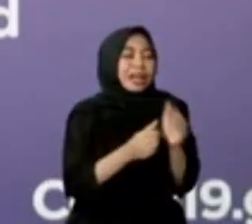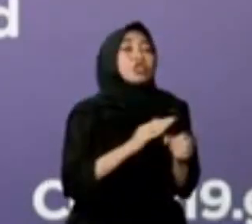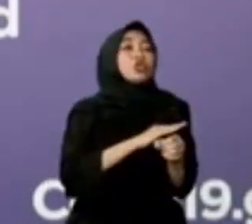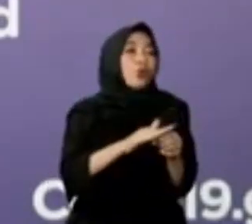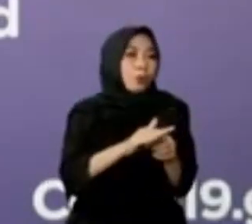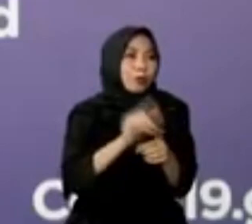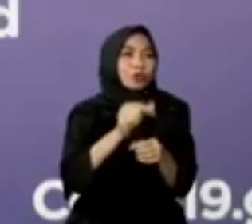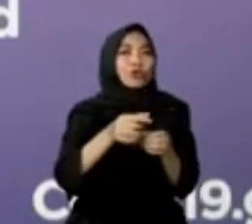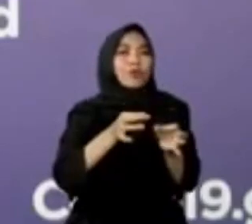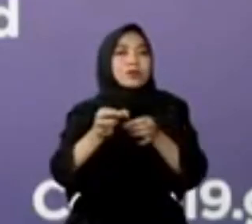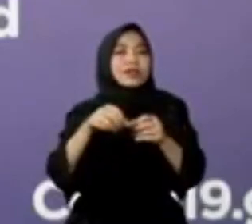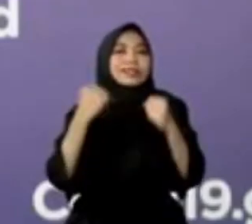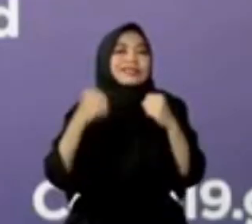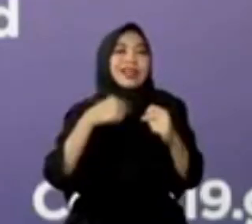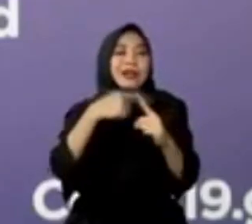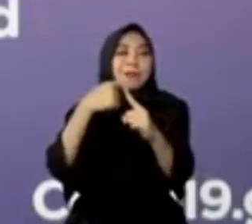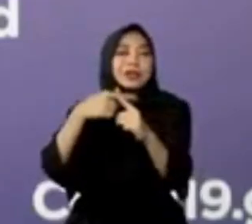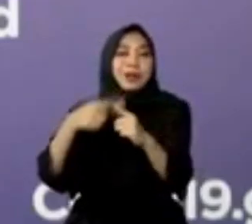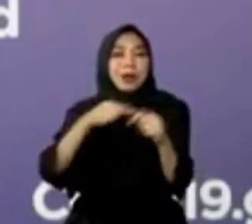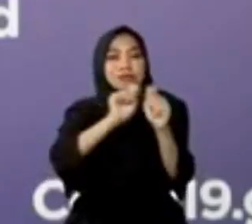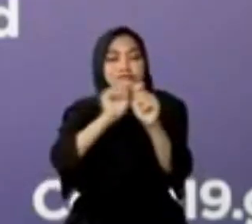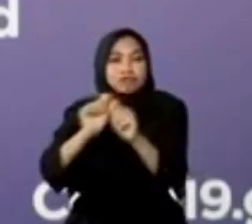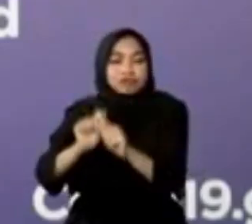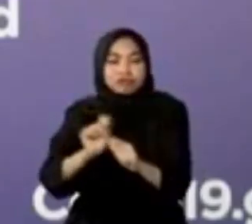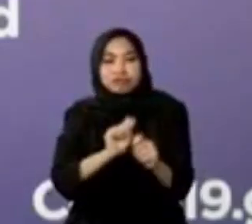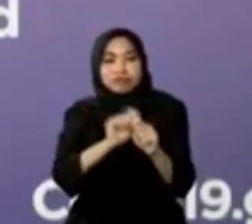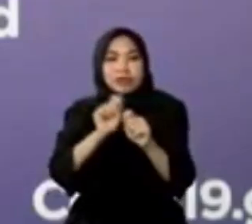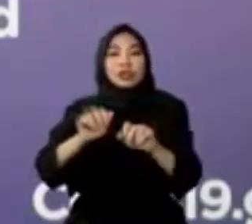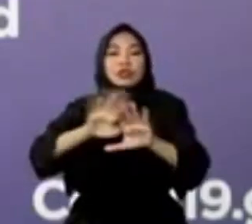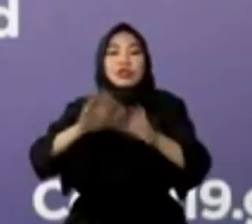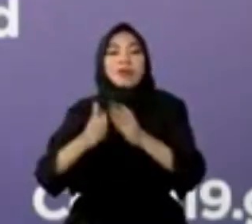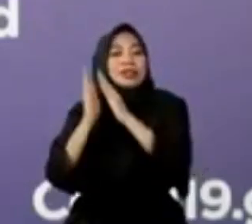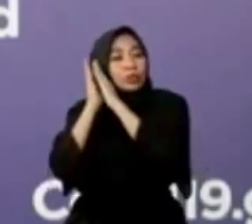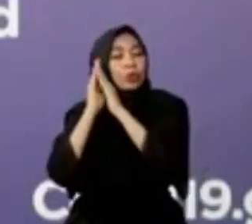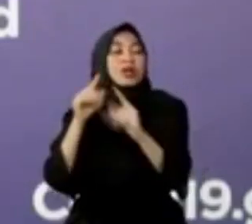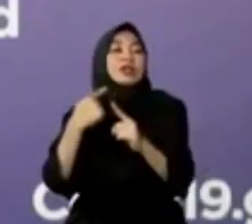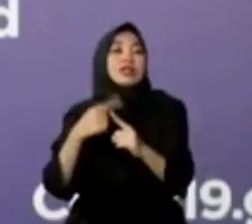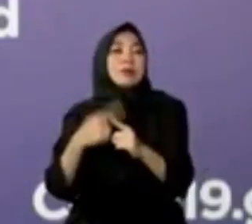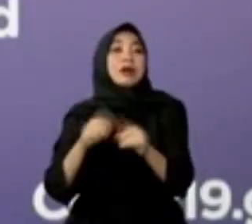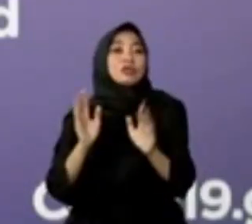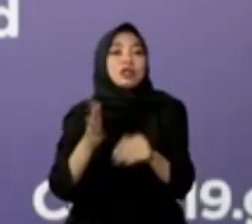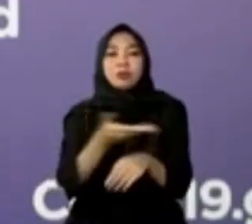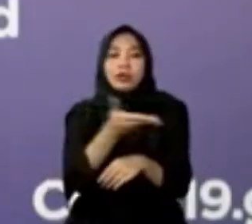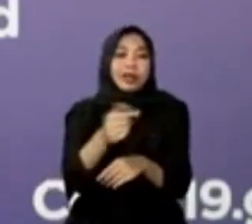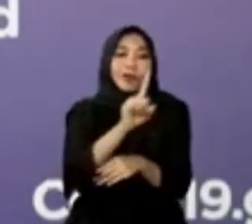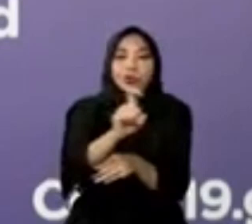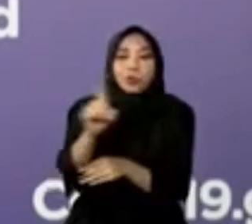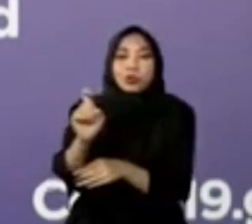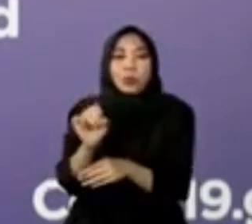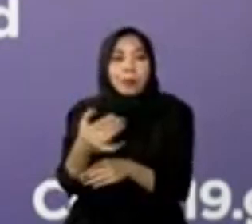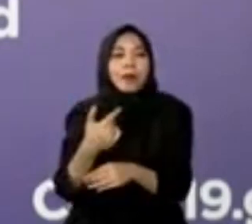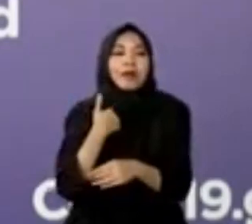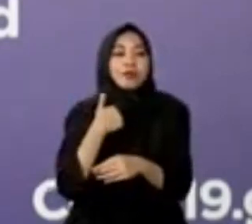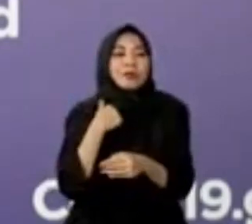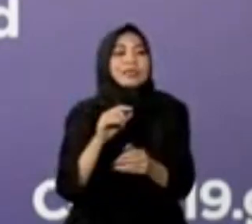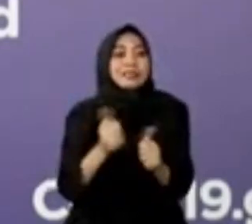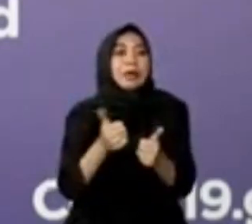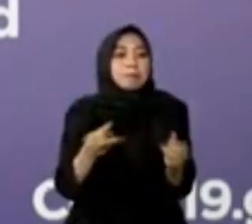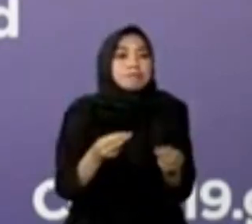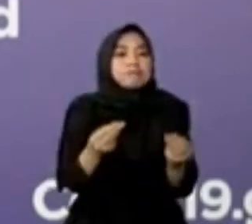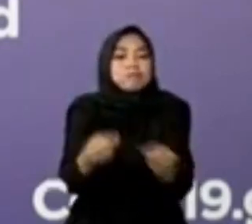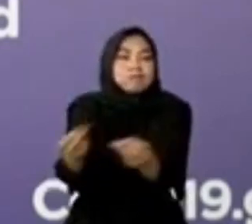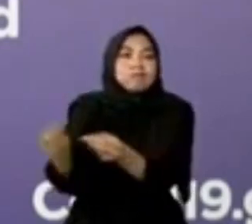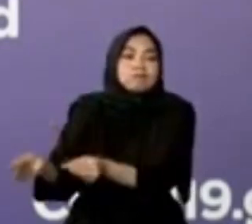cukup, dan pemerintah akan terus menambah kapasitas bed sesuai dengan kebutuhan dan meyakinkan bahwa